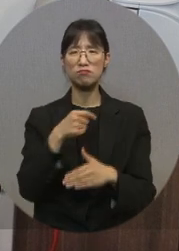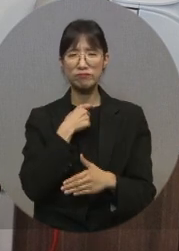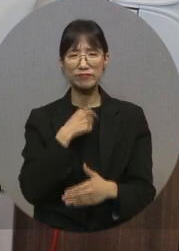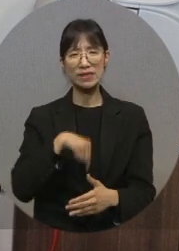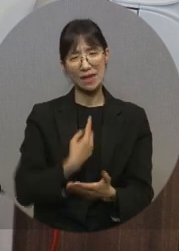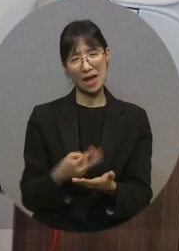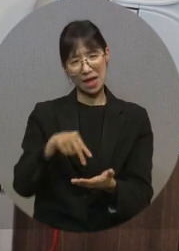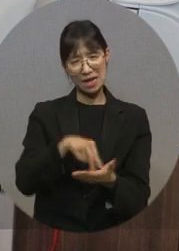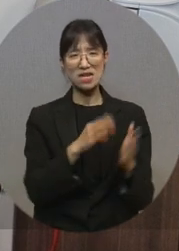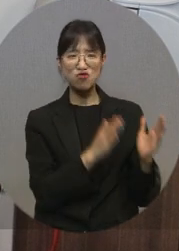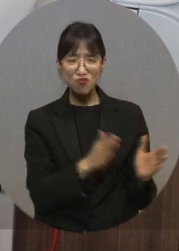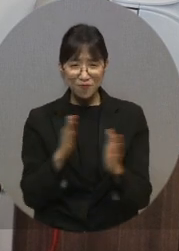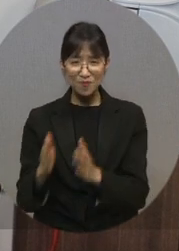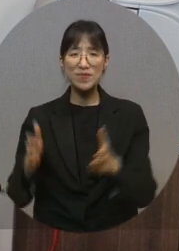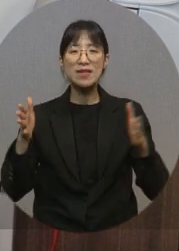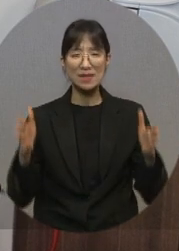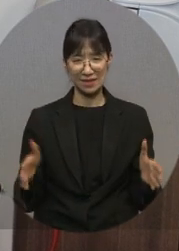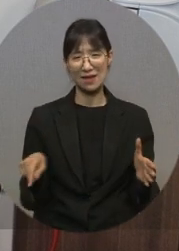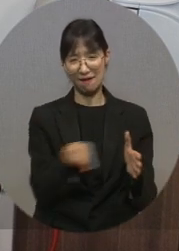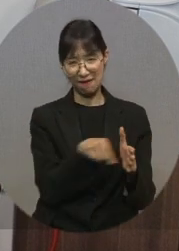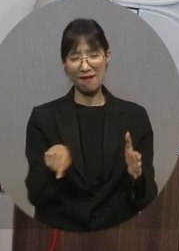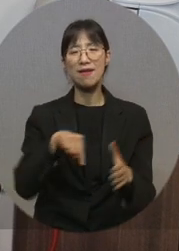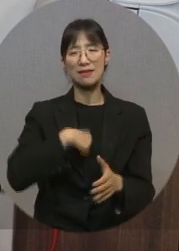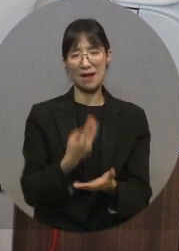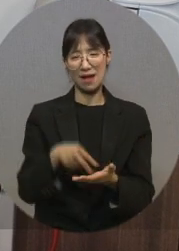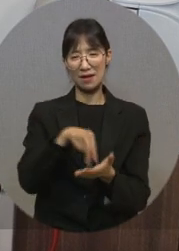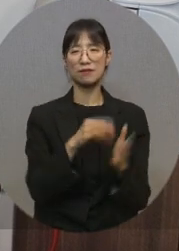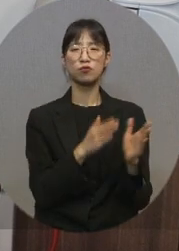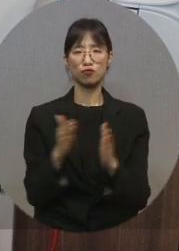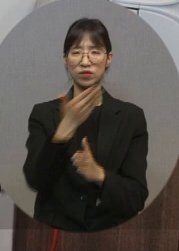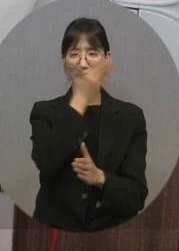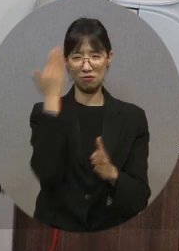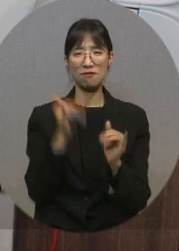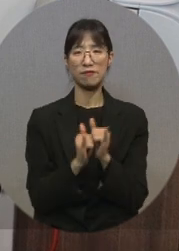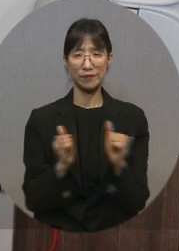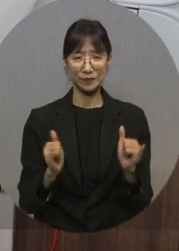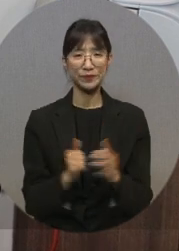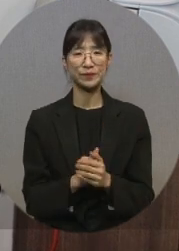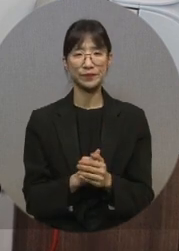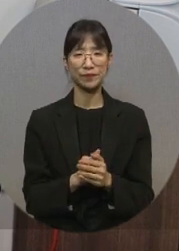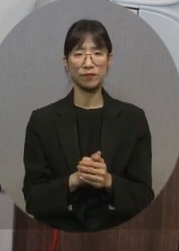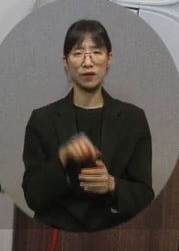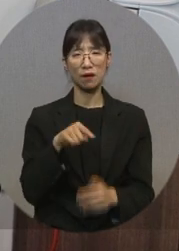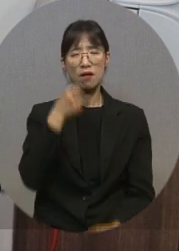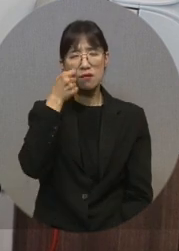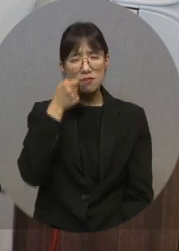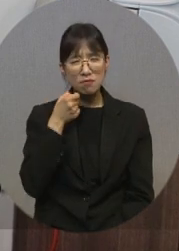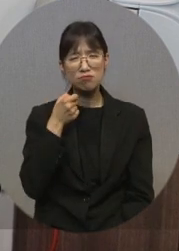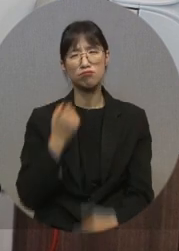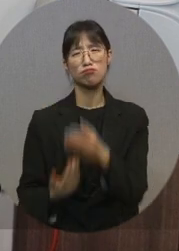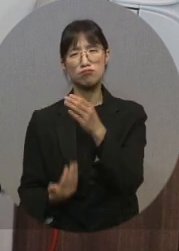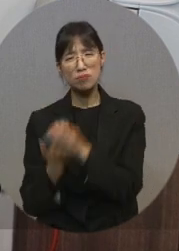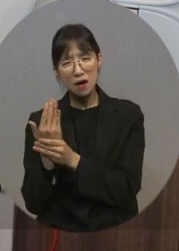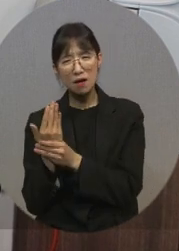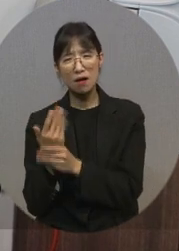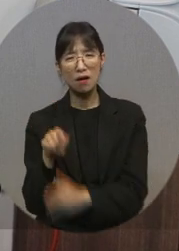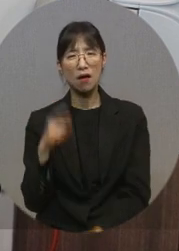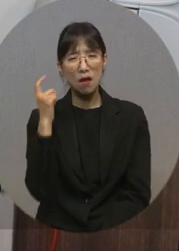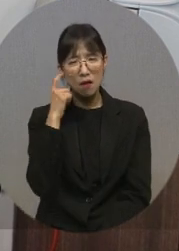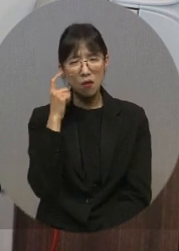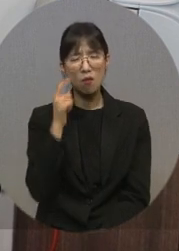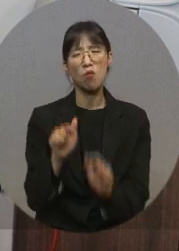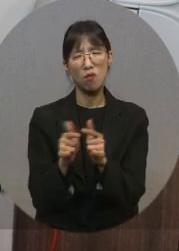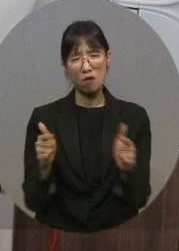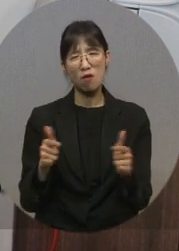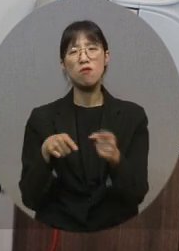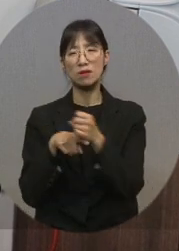자립을 준비하는 기간을 자립준비 청년이라고 하는데요. 이 비극적인 일이 일어난 것은 아주 여러